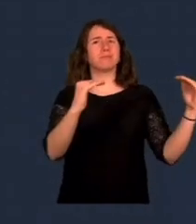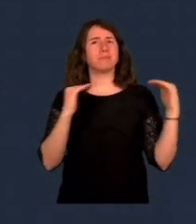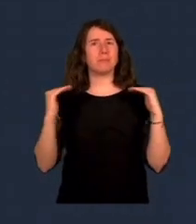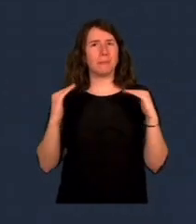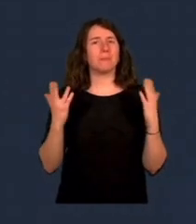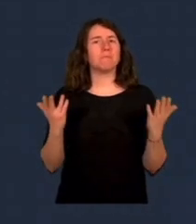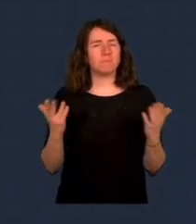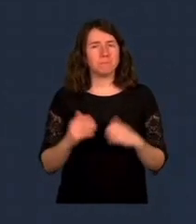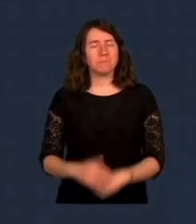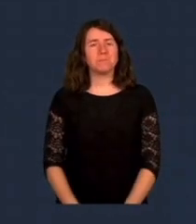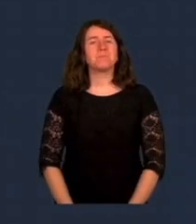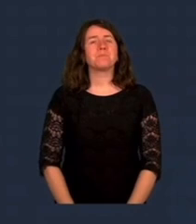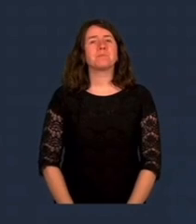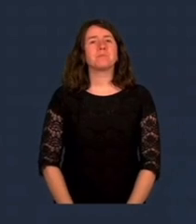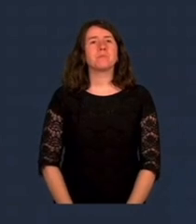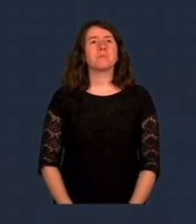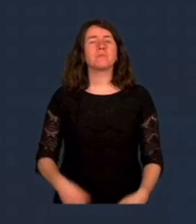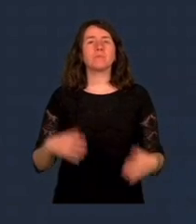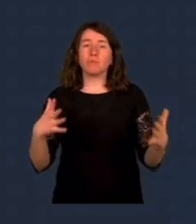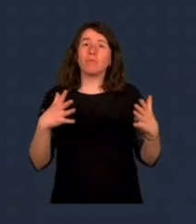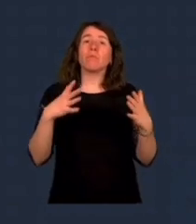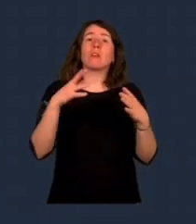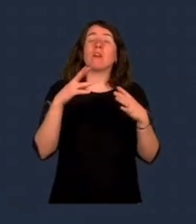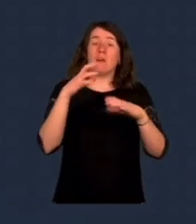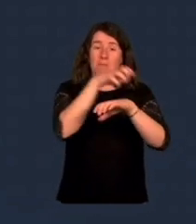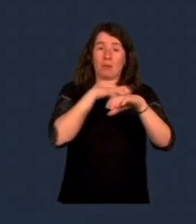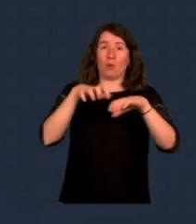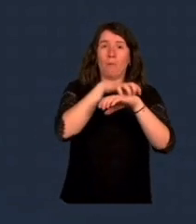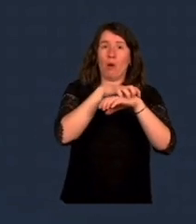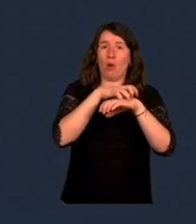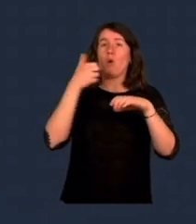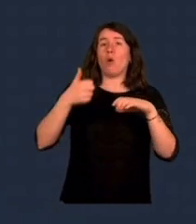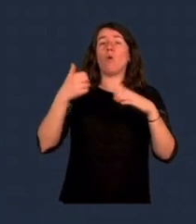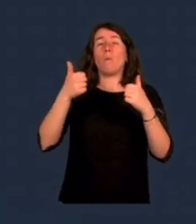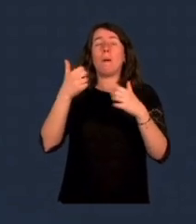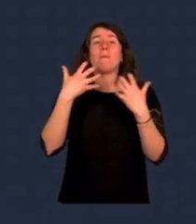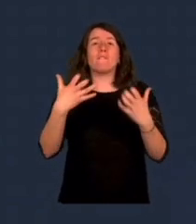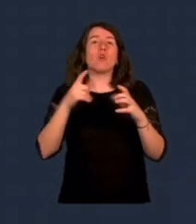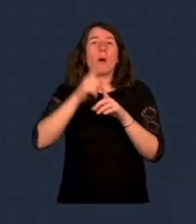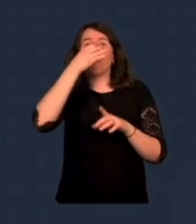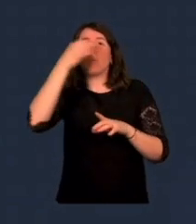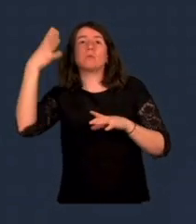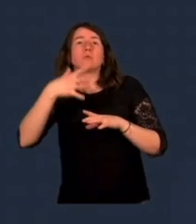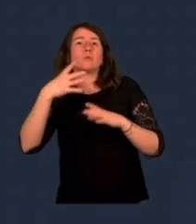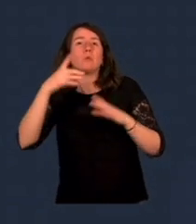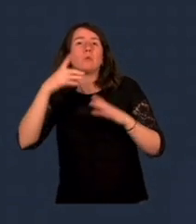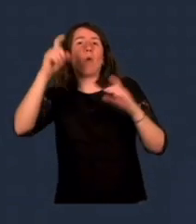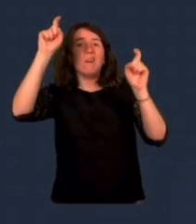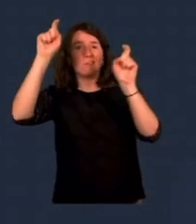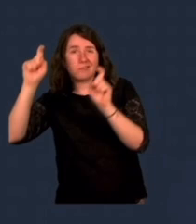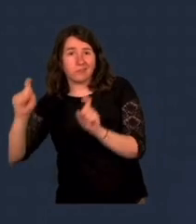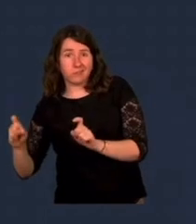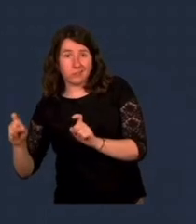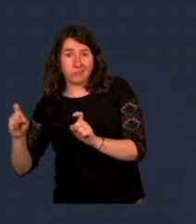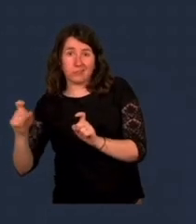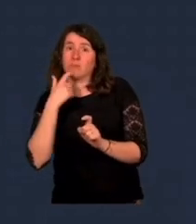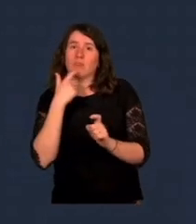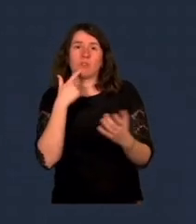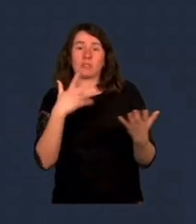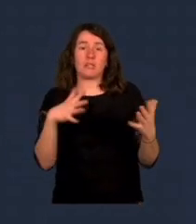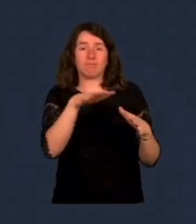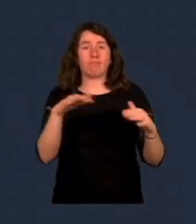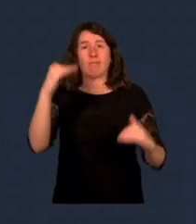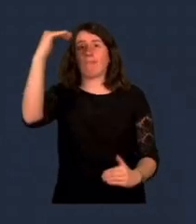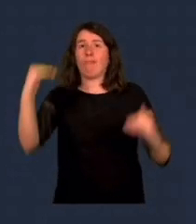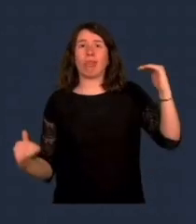mise en œuvre par les métropoles de zones à faible émission sur la même période 2022-2028 va entraîner une rupture d'égalité entre les